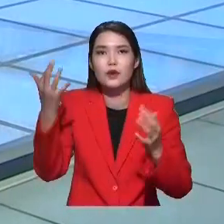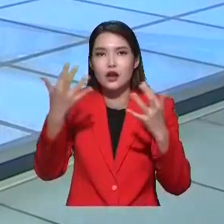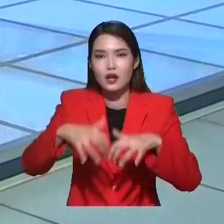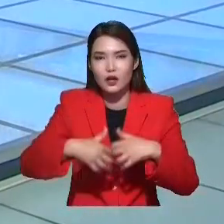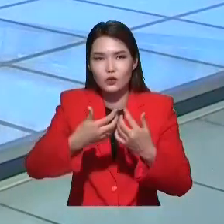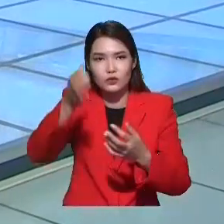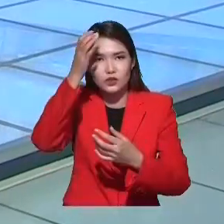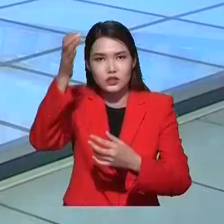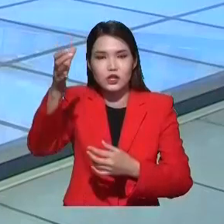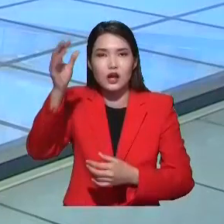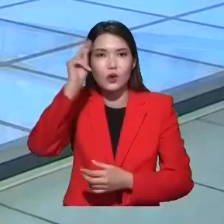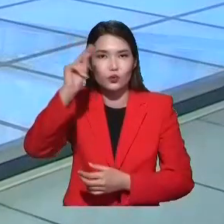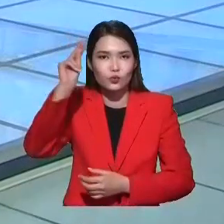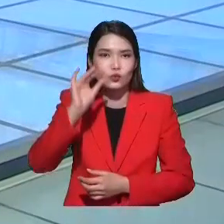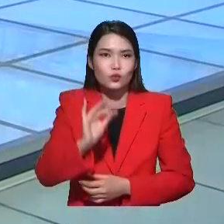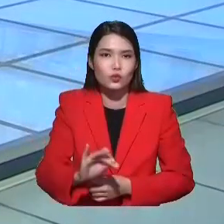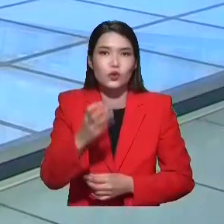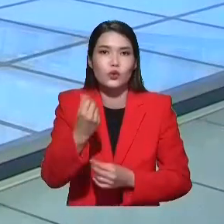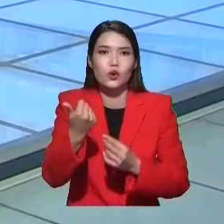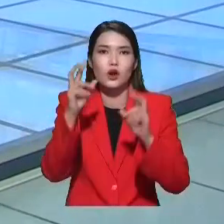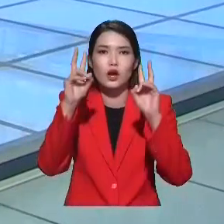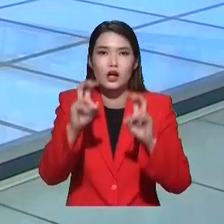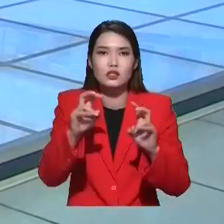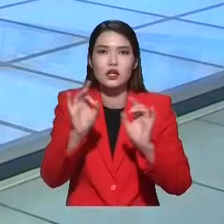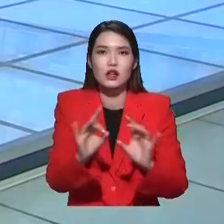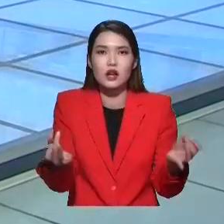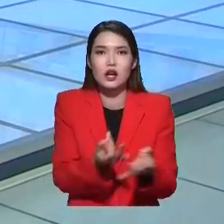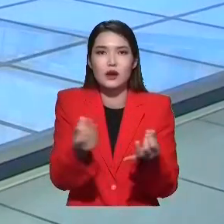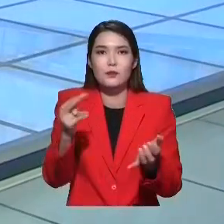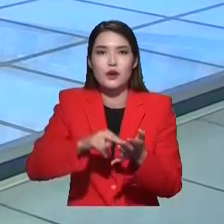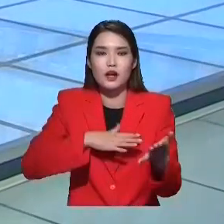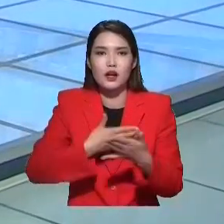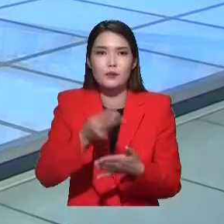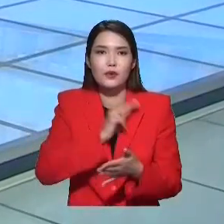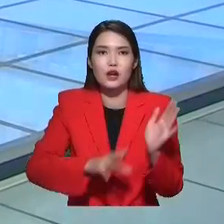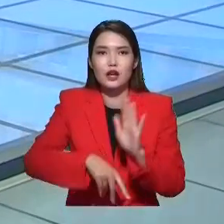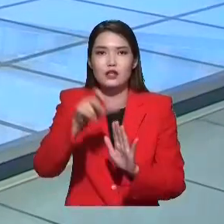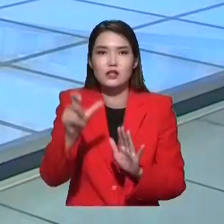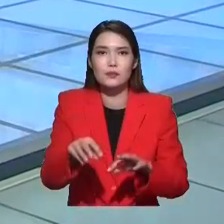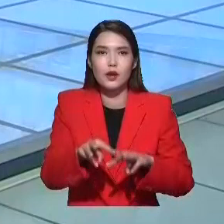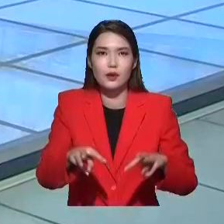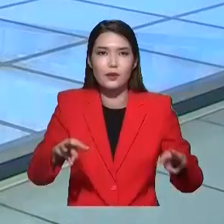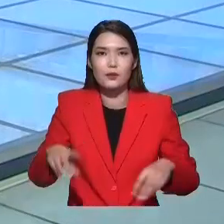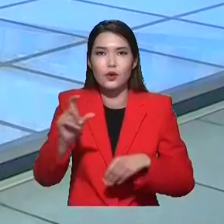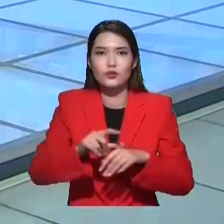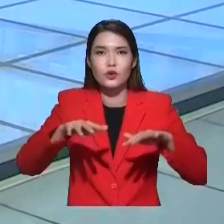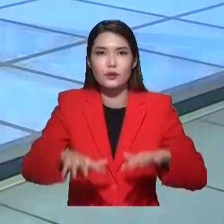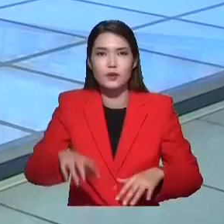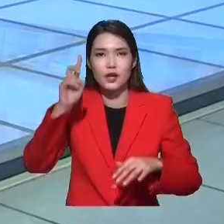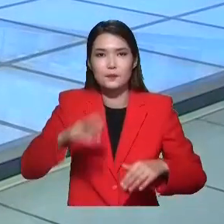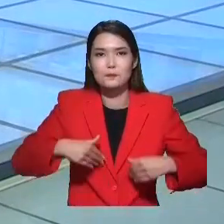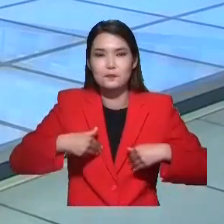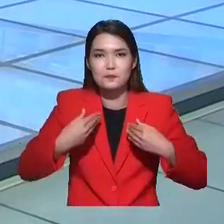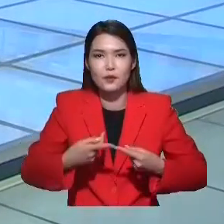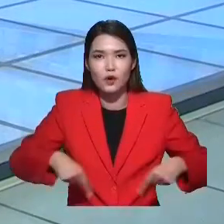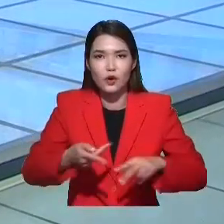цифровизации, науки и образования. Еще одной темой разговора стала активизация работы с депутатами маслихатов. К слову, местные представительные